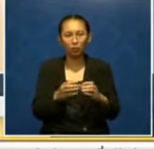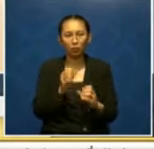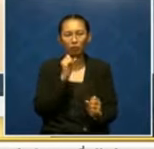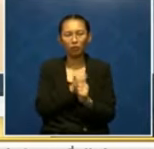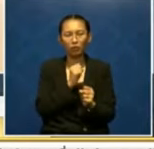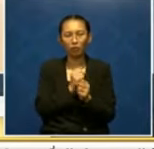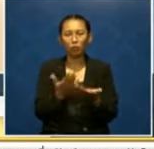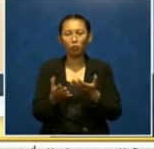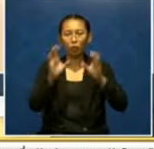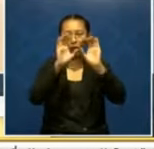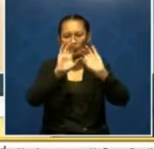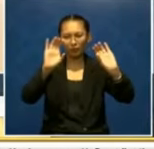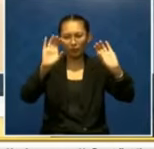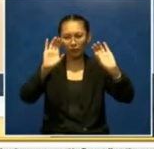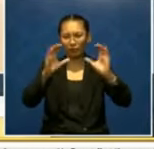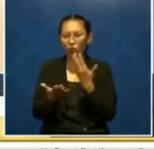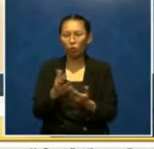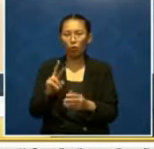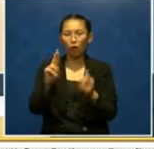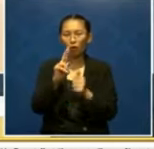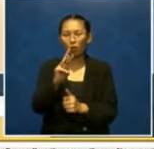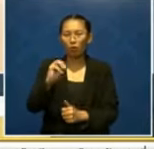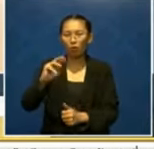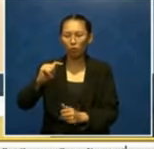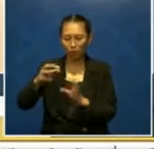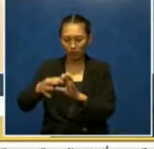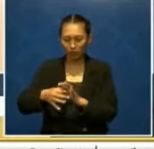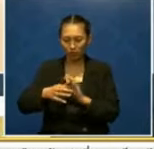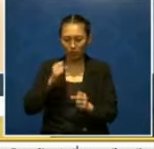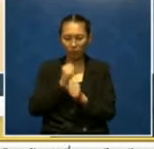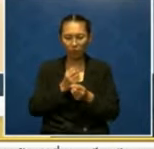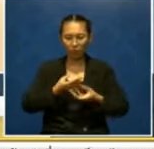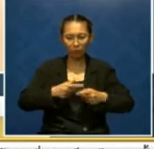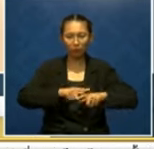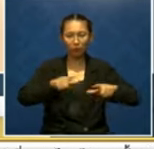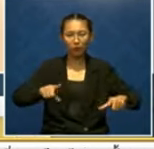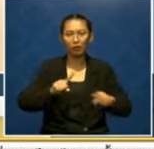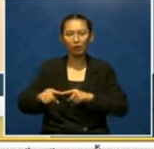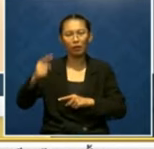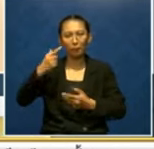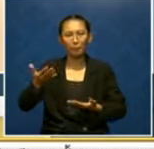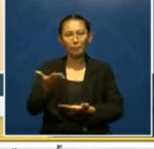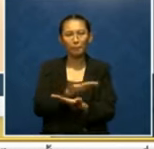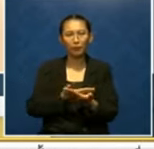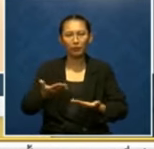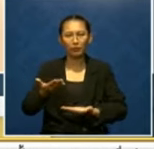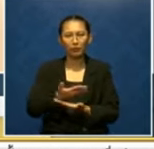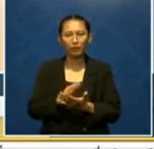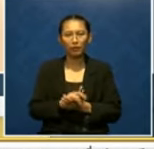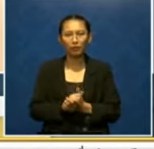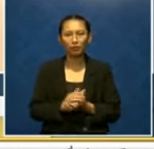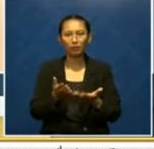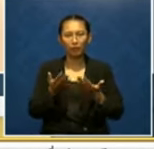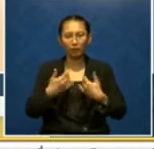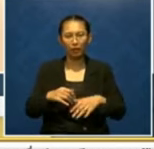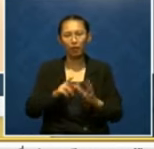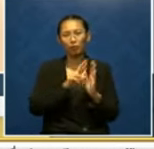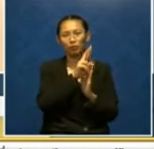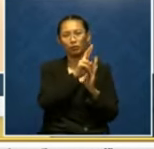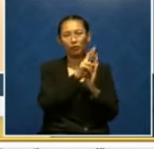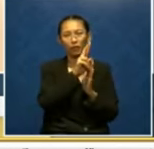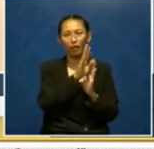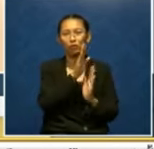หรือรัฐมนตรีที่เกี่ยวข้องในเรื่องของที่ดินทำกินของประชาชนคนไทยได้นำไปพิจารณานะคะท่านประธานในส่วนของจังหวัดเชียงราย